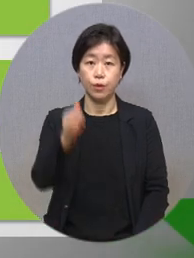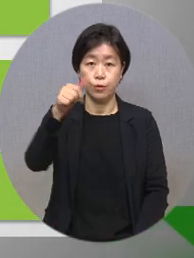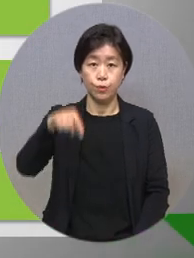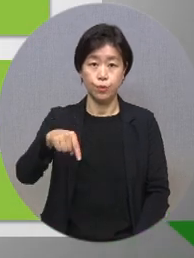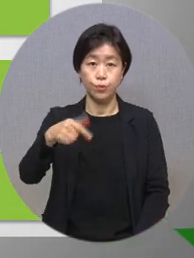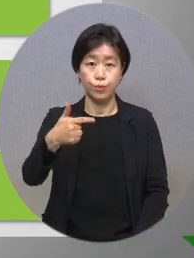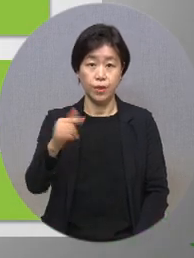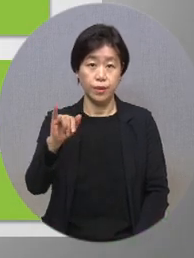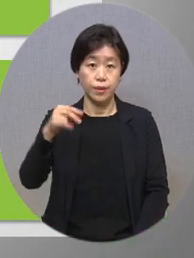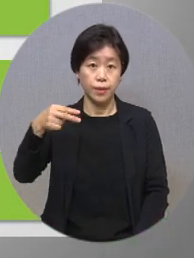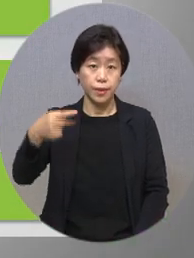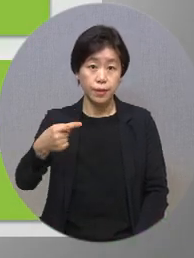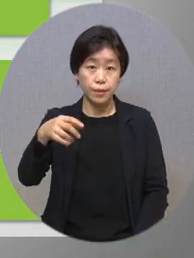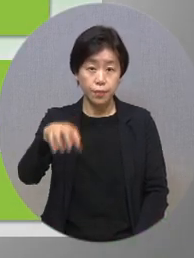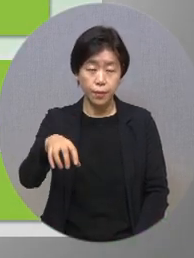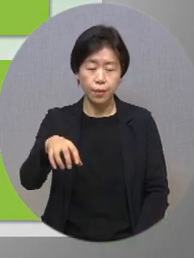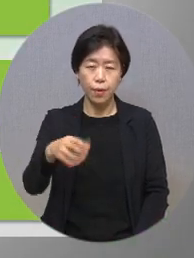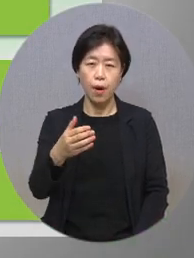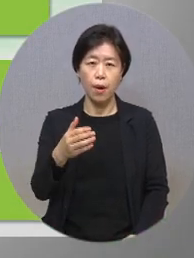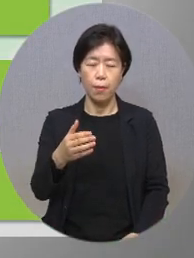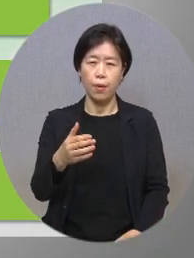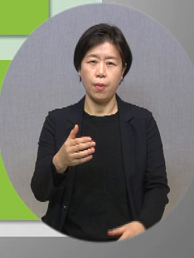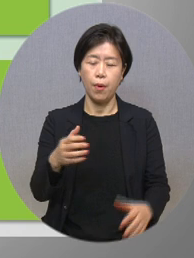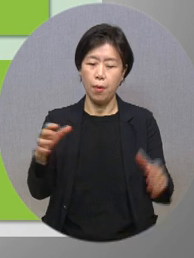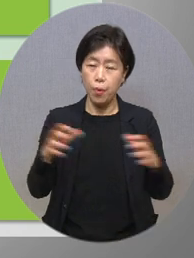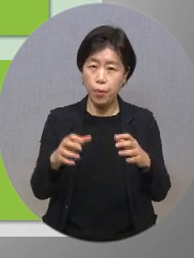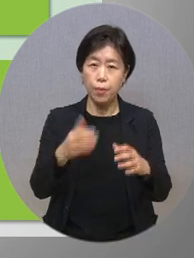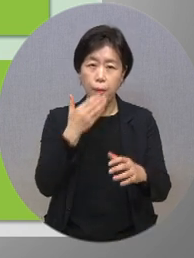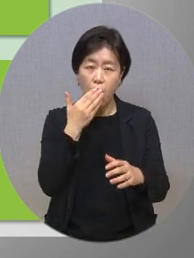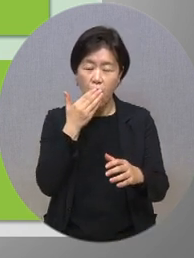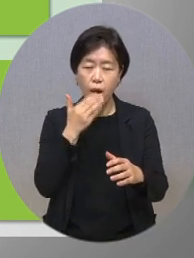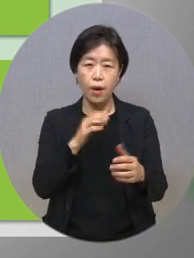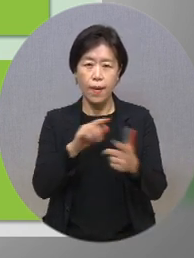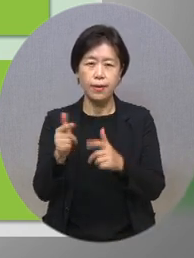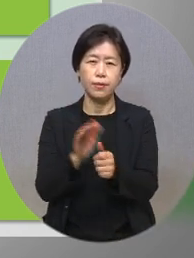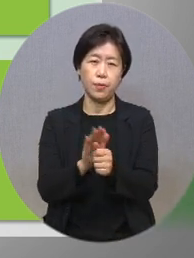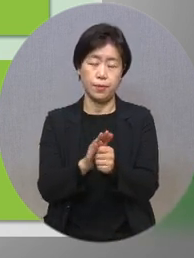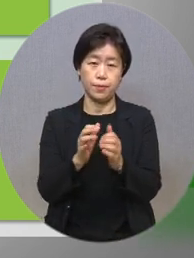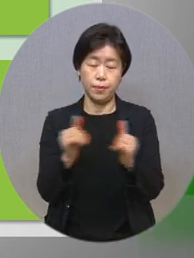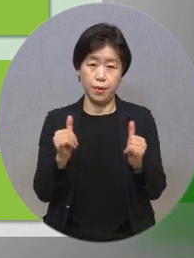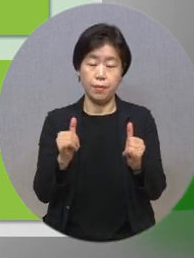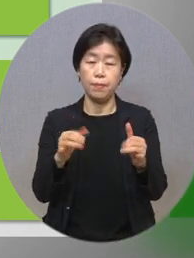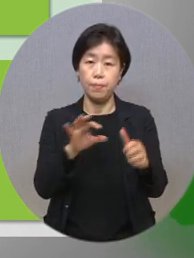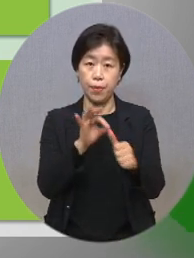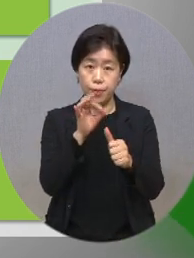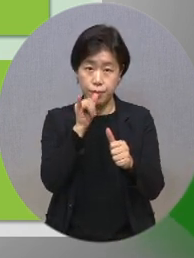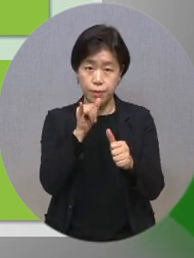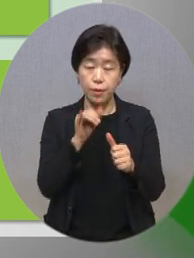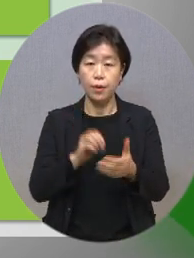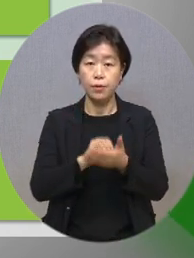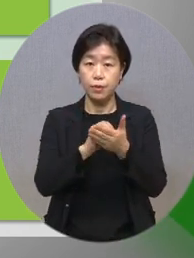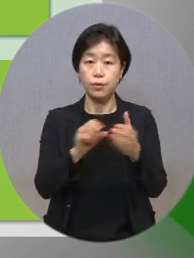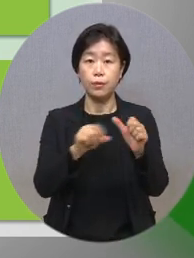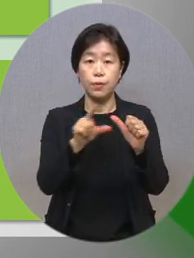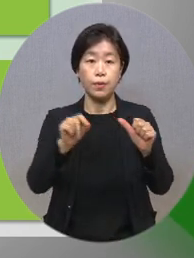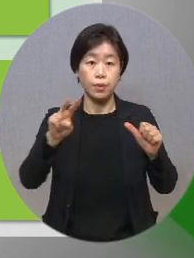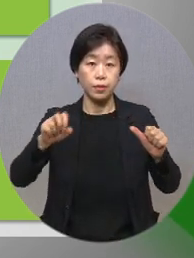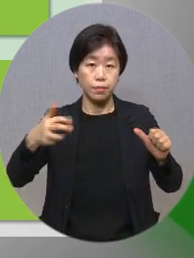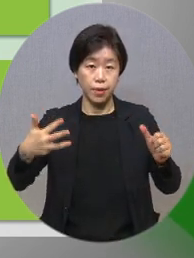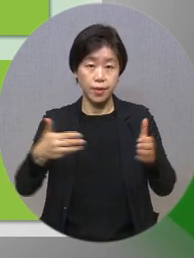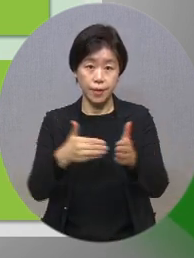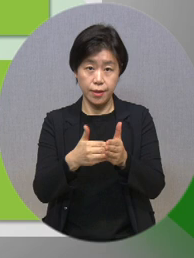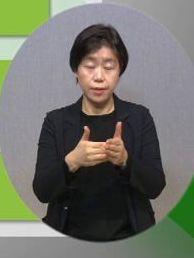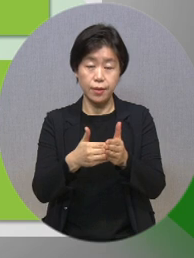주식회사 후니드에서 단체 급식 보조원을 모집합니다. 접수 마감일은 5월 28일까지며 근무지는